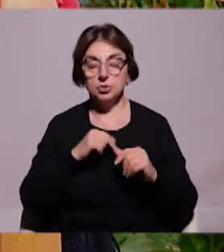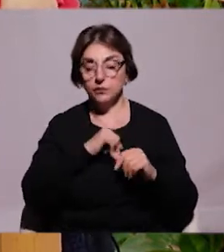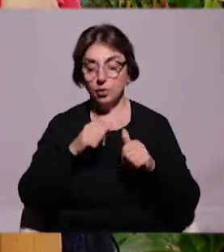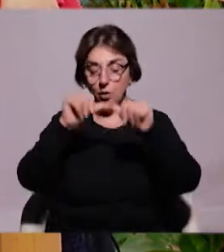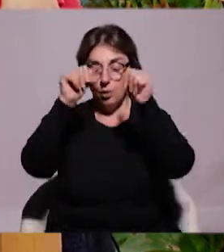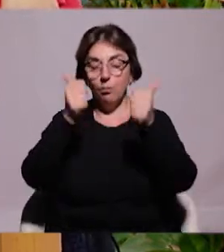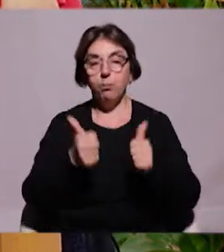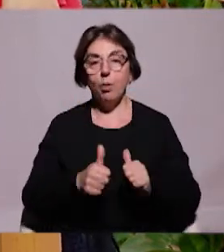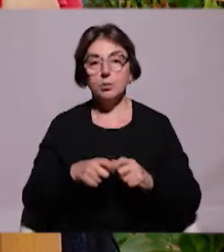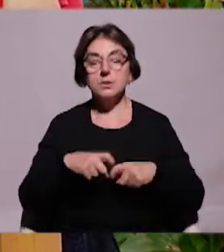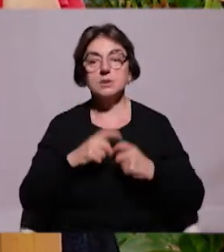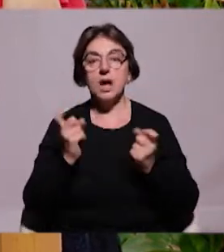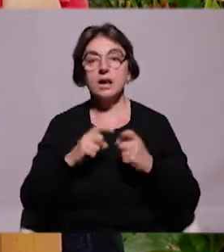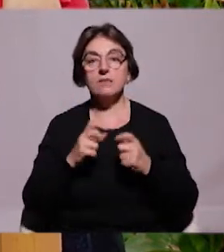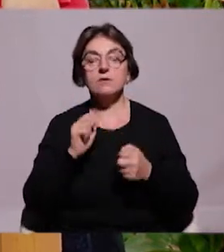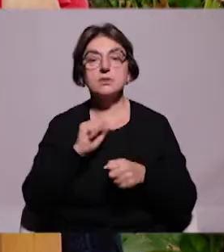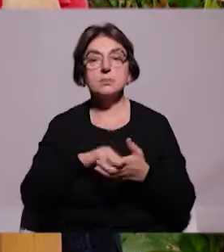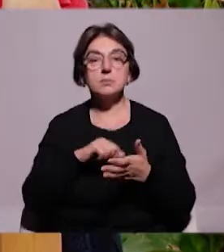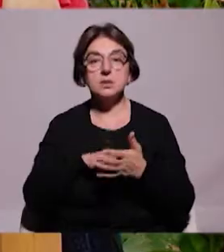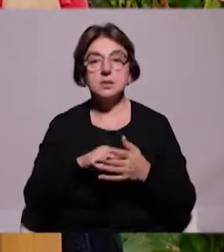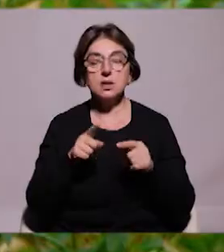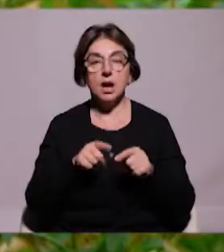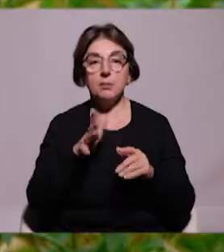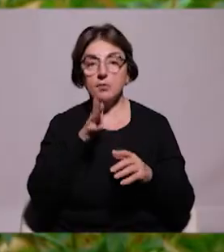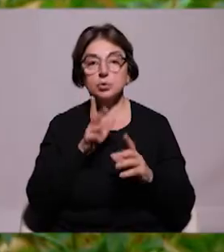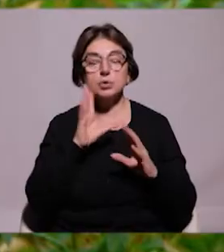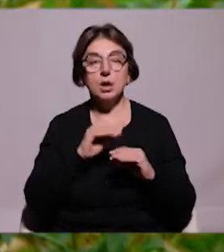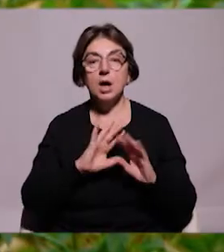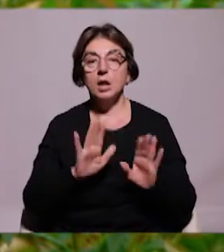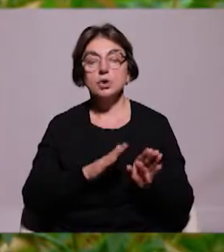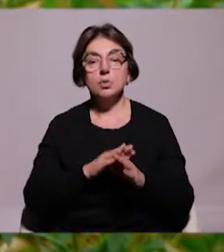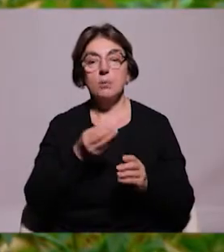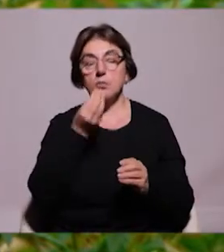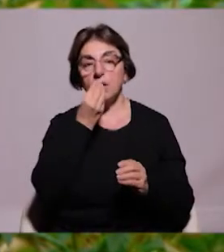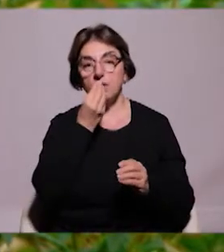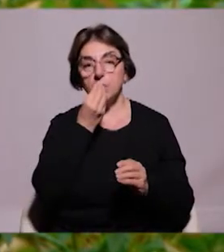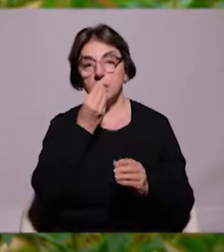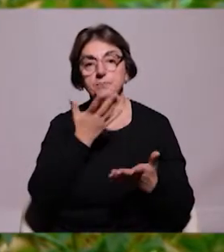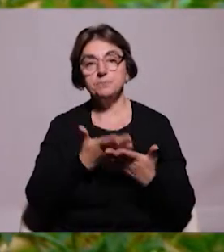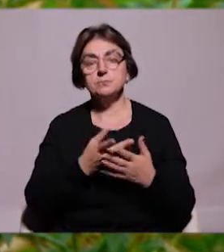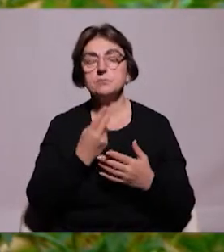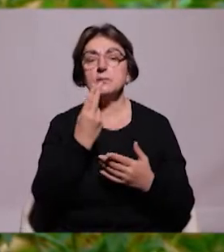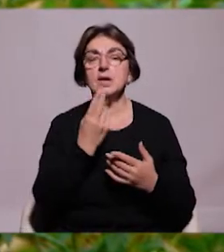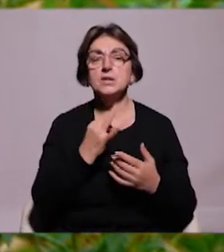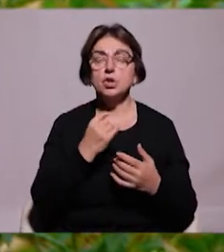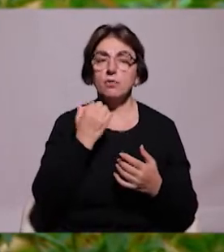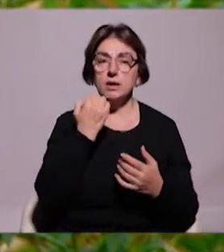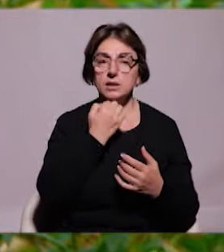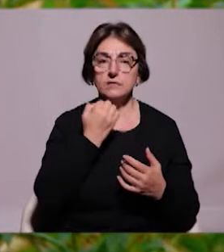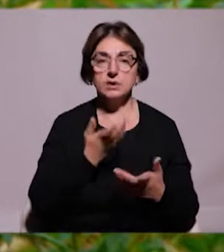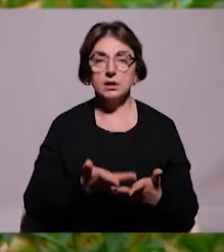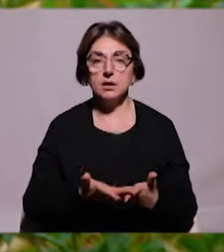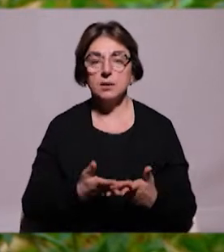ტანადობის დარღვევის მიზეზი. ამავე დროს არასრულფასოვანი კვება, მაგალითად საკვებში ცილოვანი